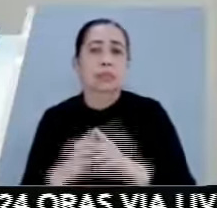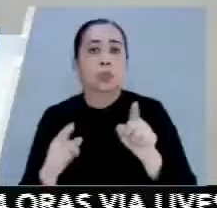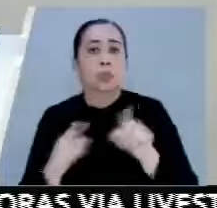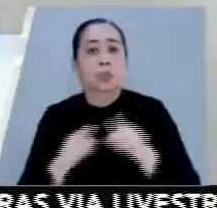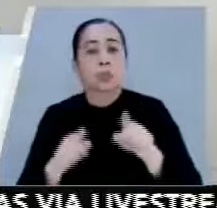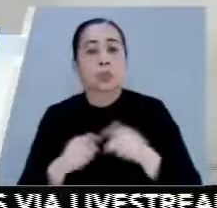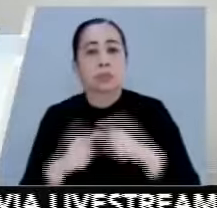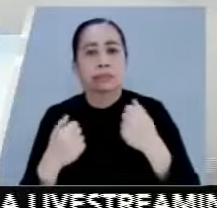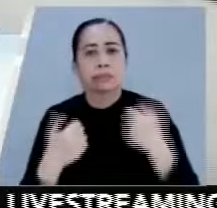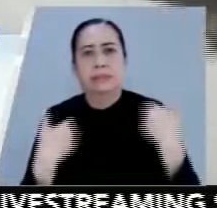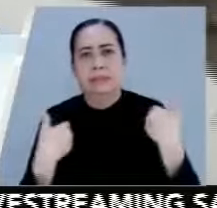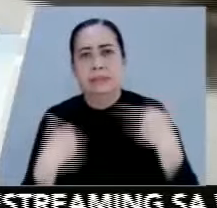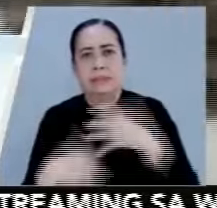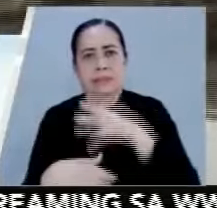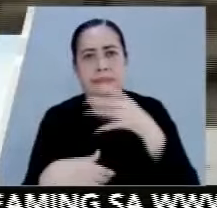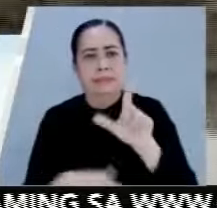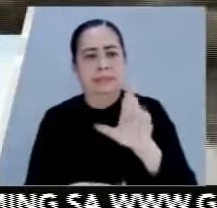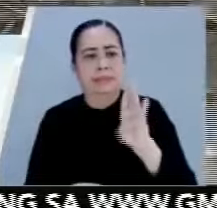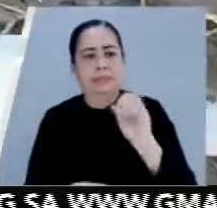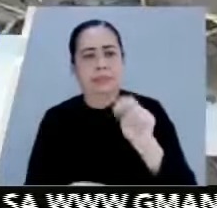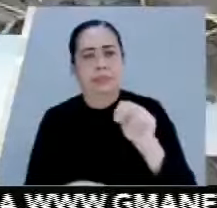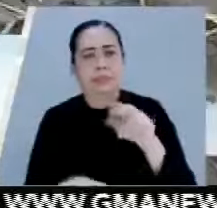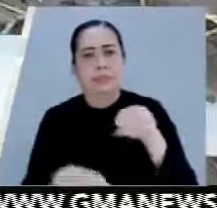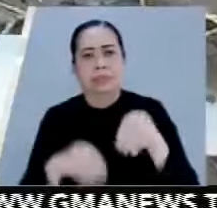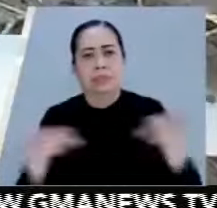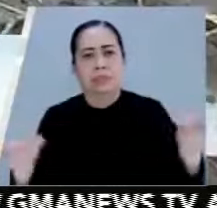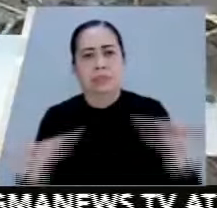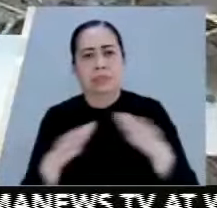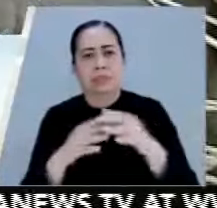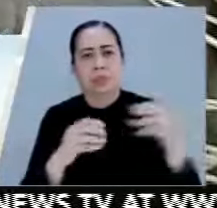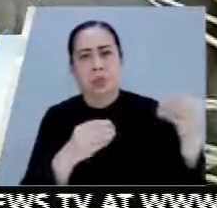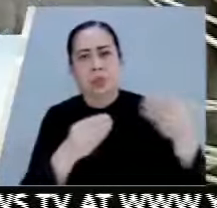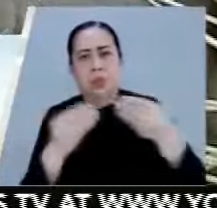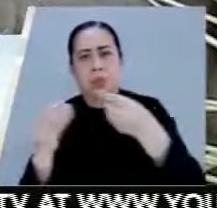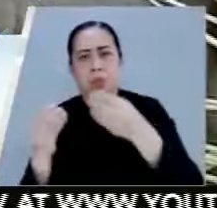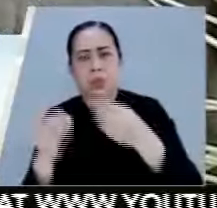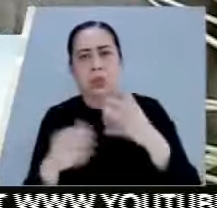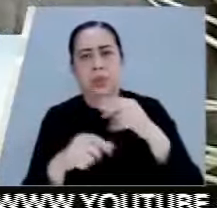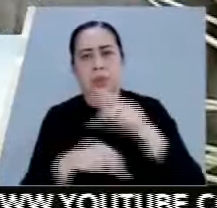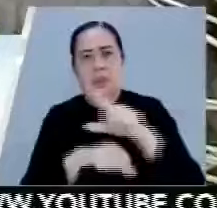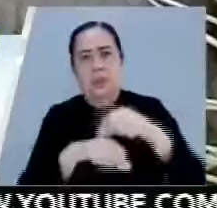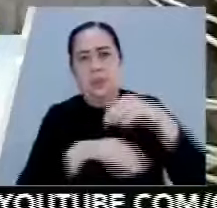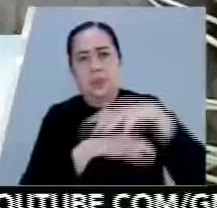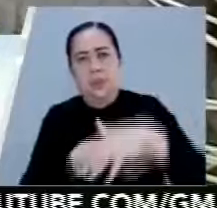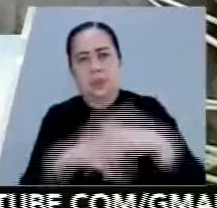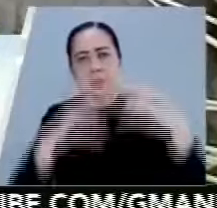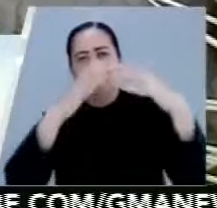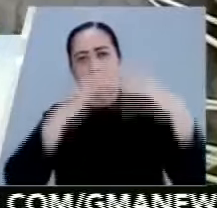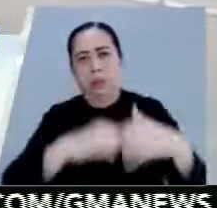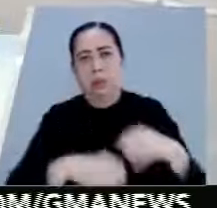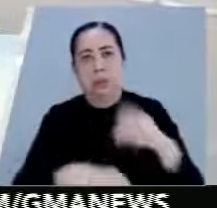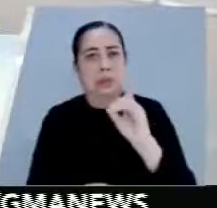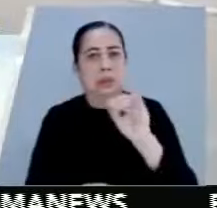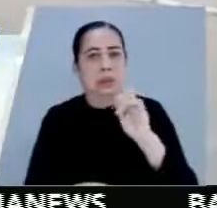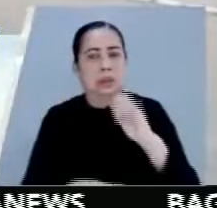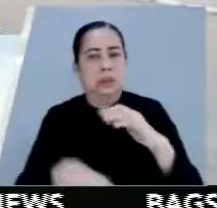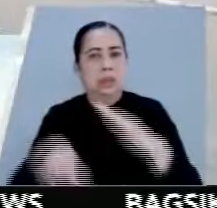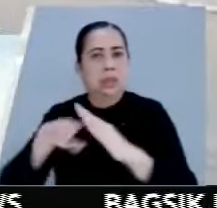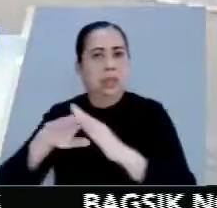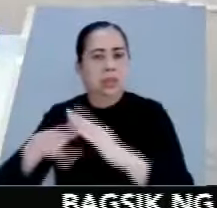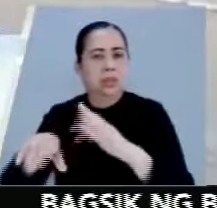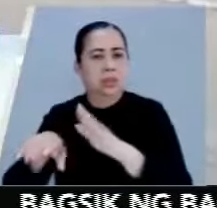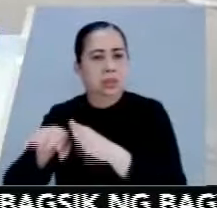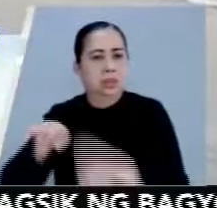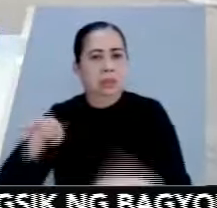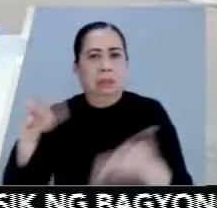palayan sa Libon Albay na natabunan ng makapal na buhangin at lupa makaraang bumigay ang dike sa ragasa ng baha Wala na po